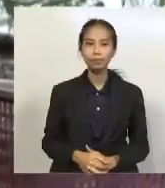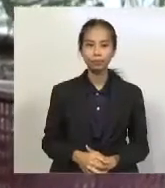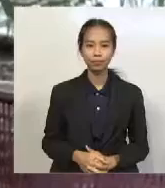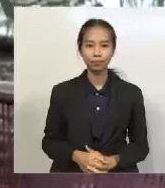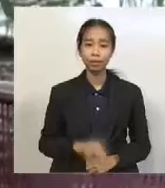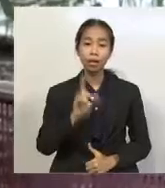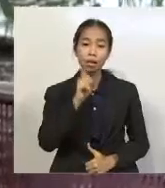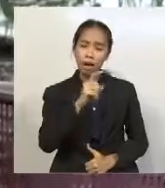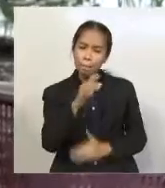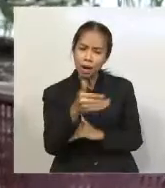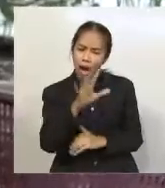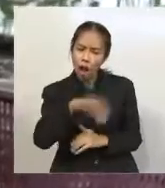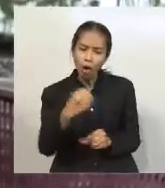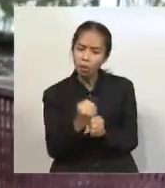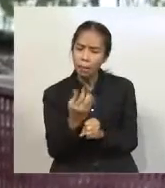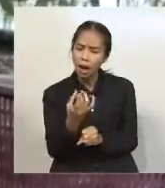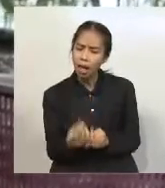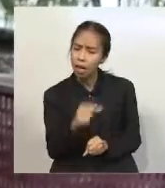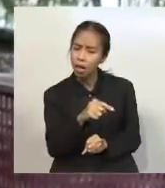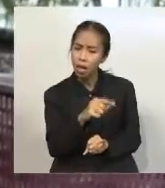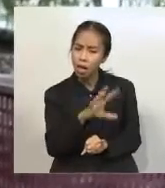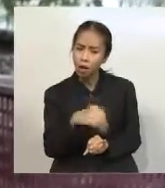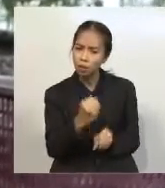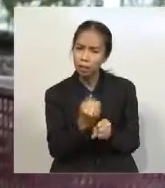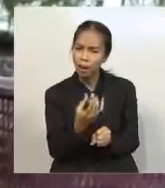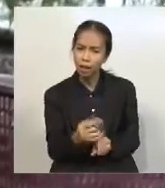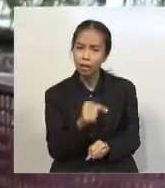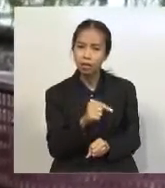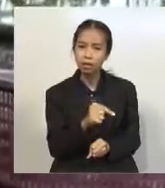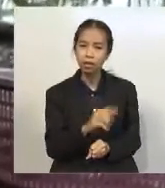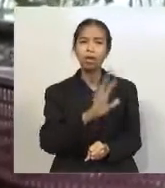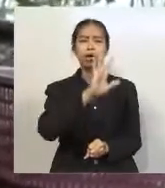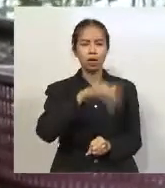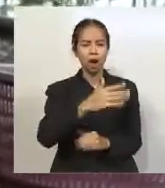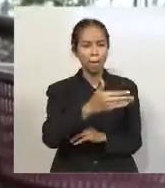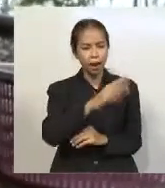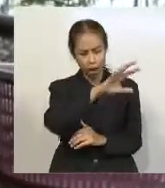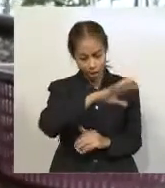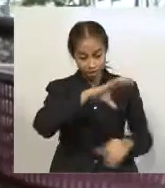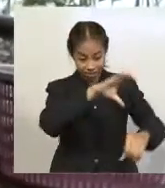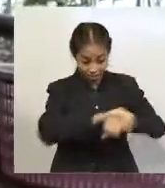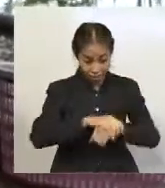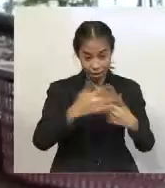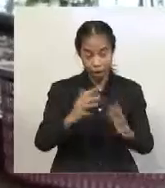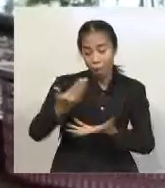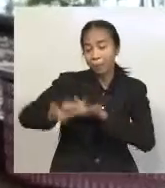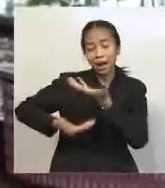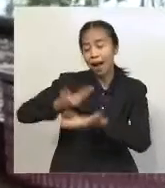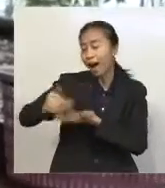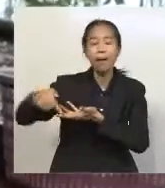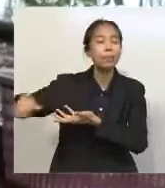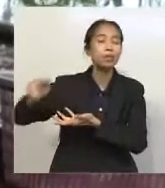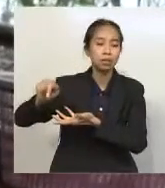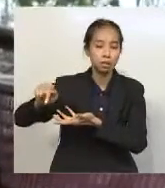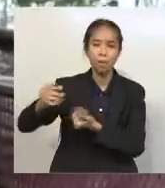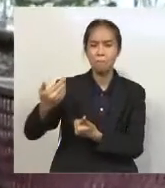เอาไปทำอะไรคะขนมอาหารยังไงอะ เอาไปขายให้เขาอะ มีคนมารับซื้อ จ้ะ